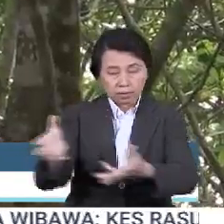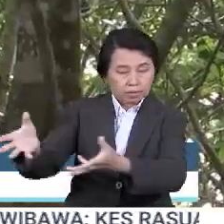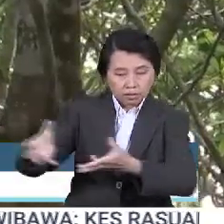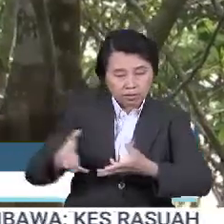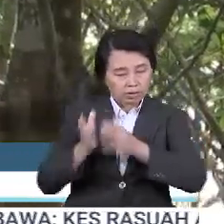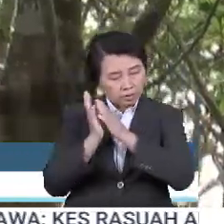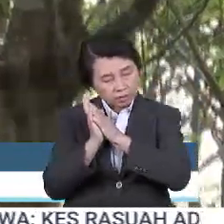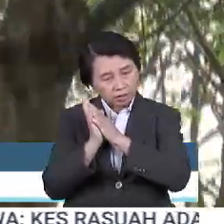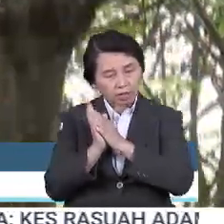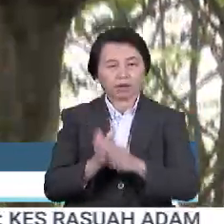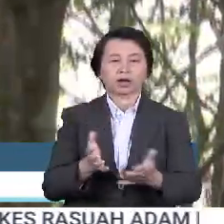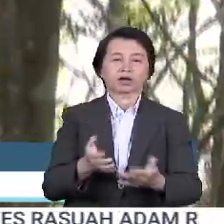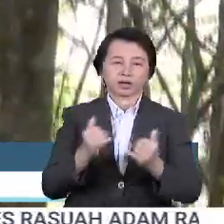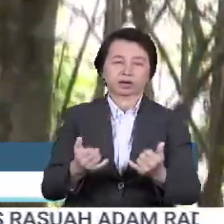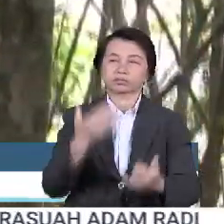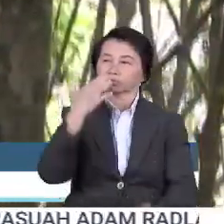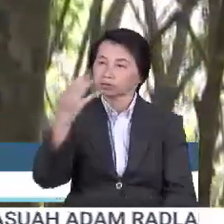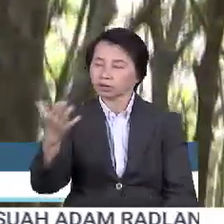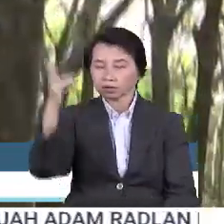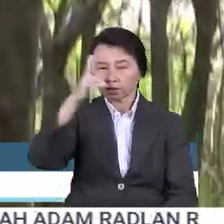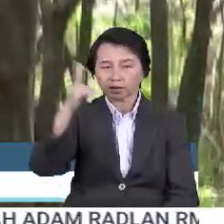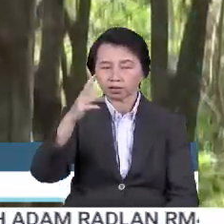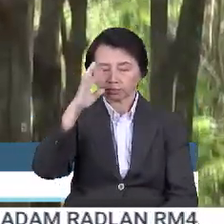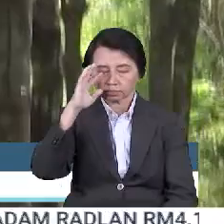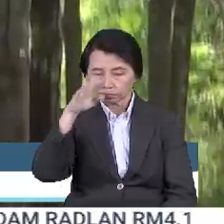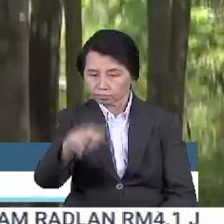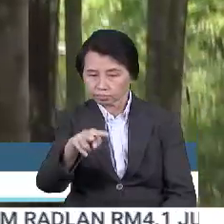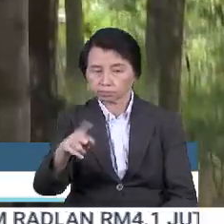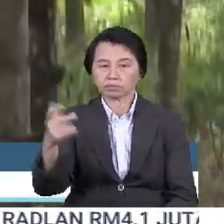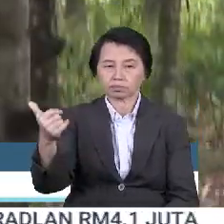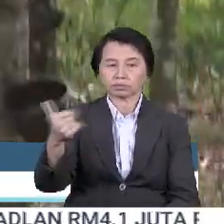pada kerajaan yang prihatin kerajaan